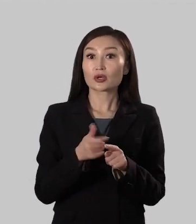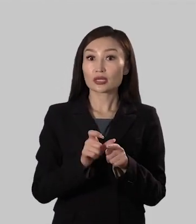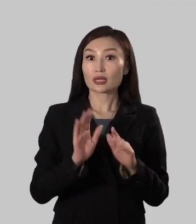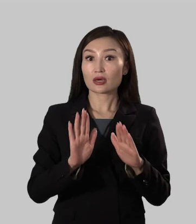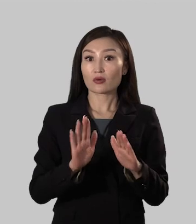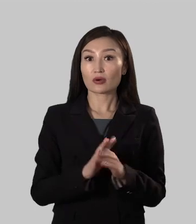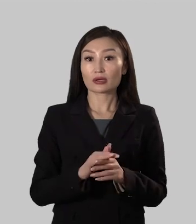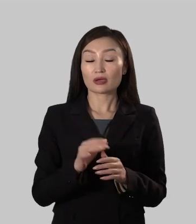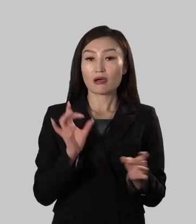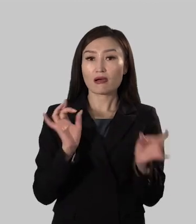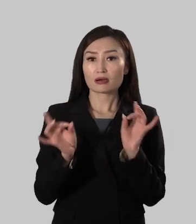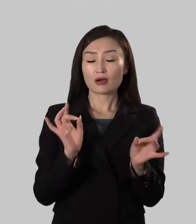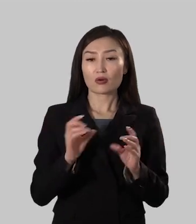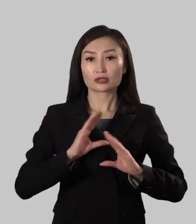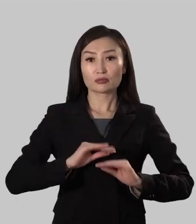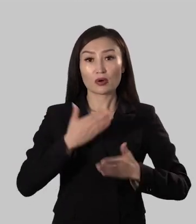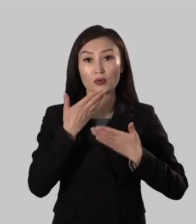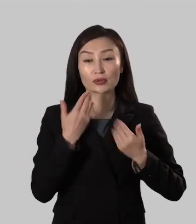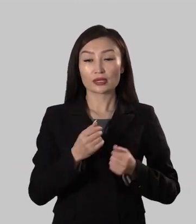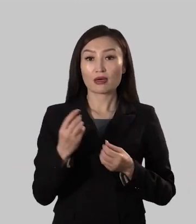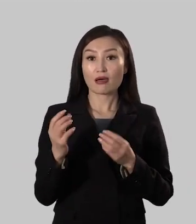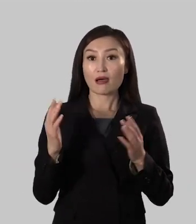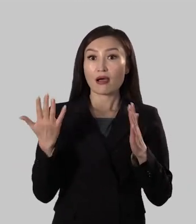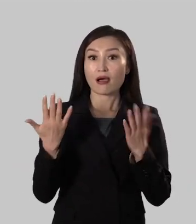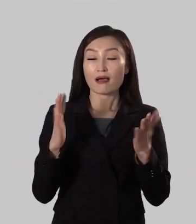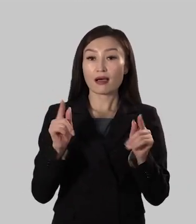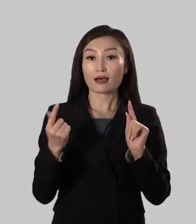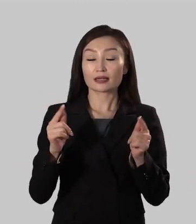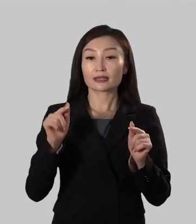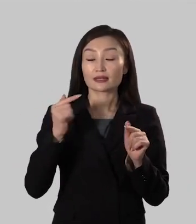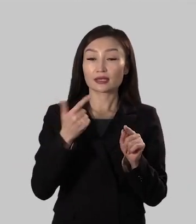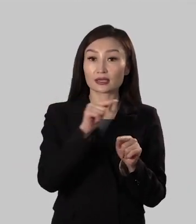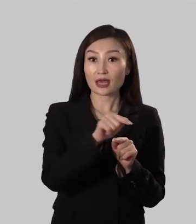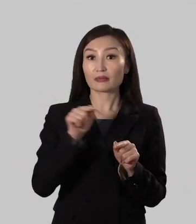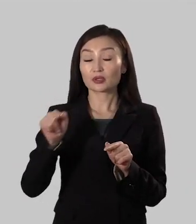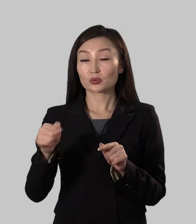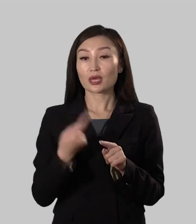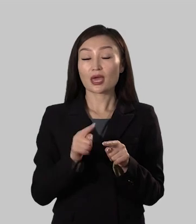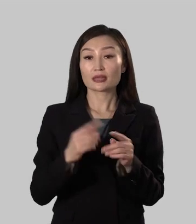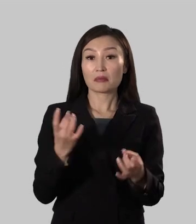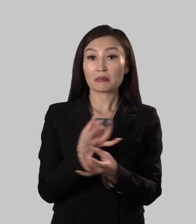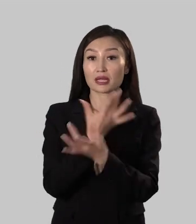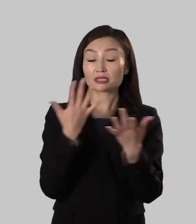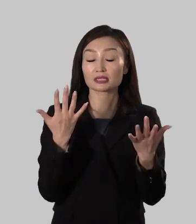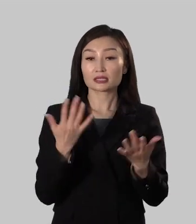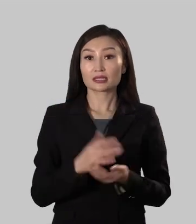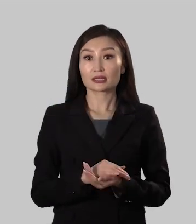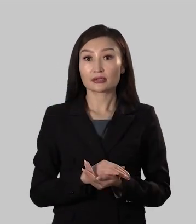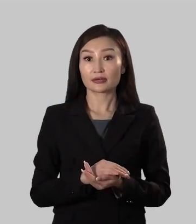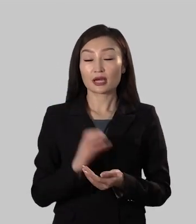12. Что это такое? Грохочет, нет покоя. Огоньки и там, и тут. Это праздничный?